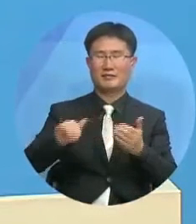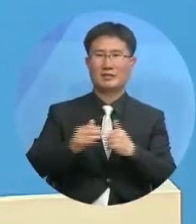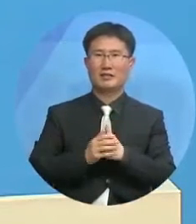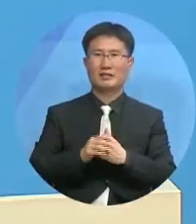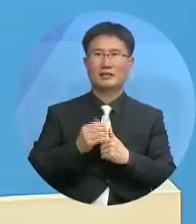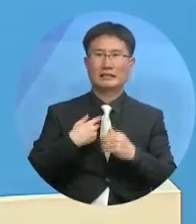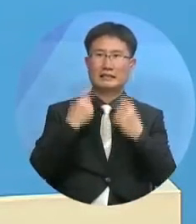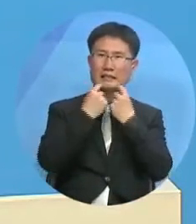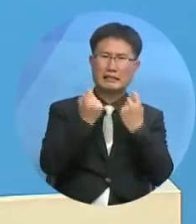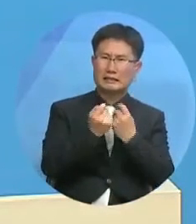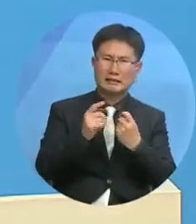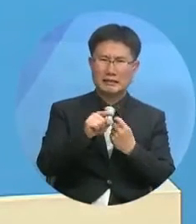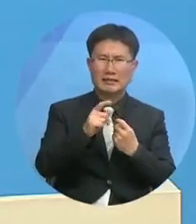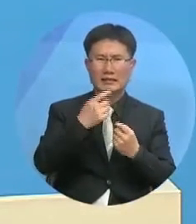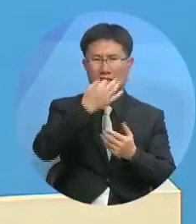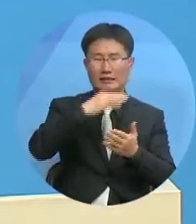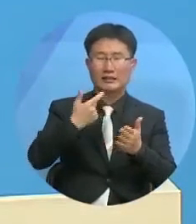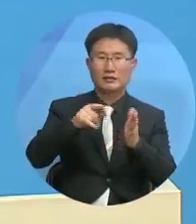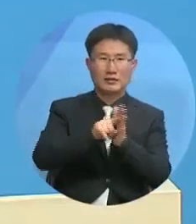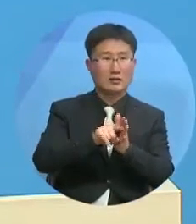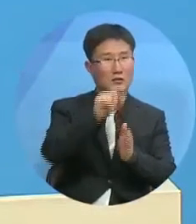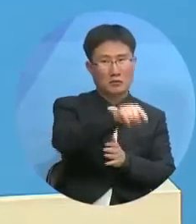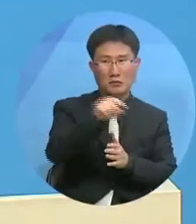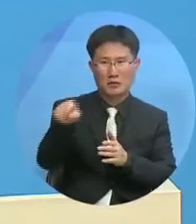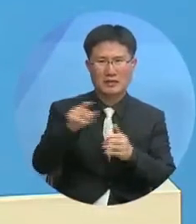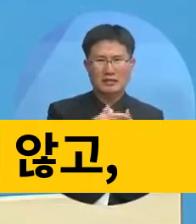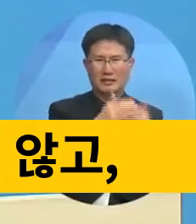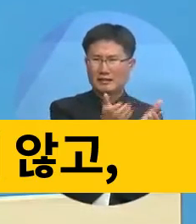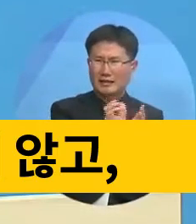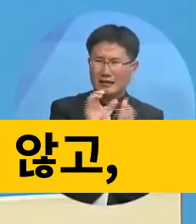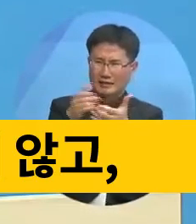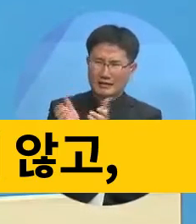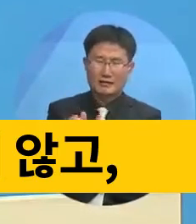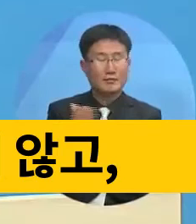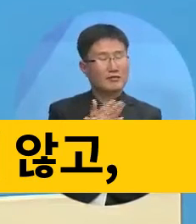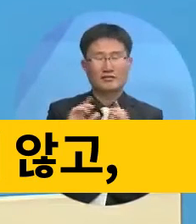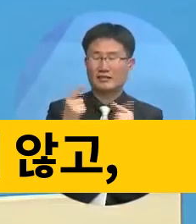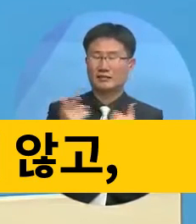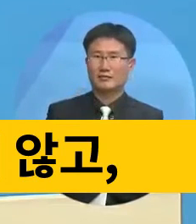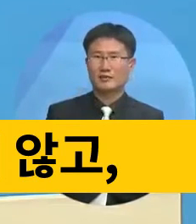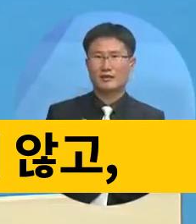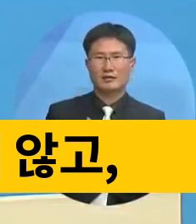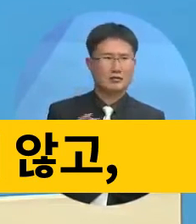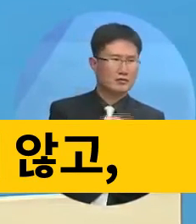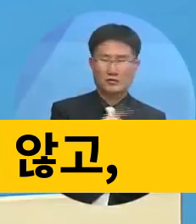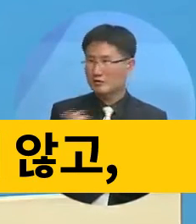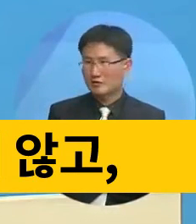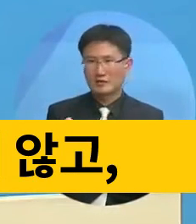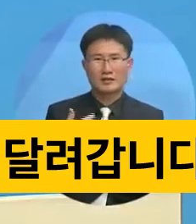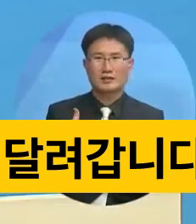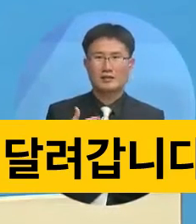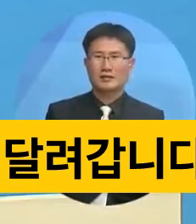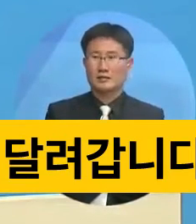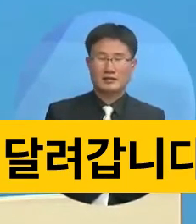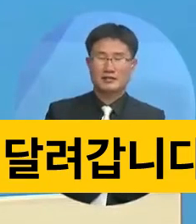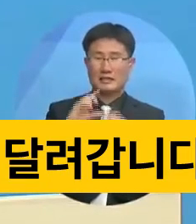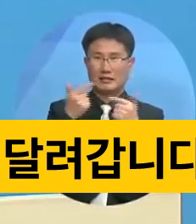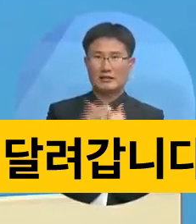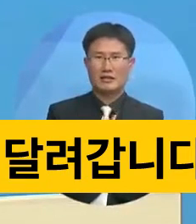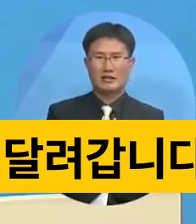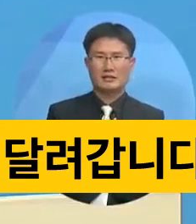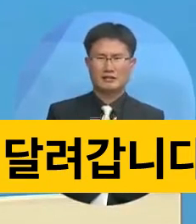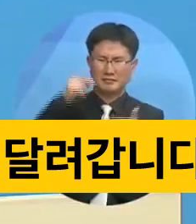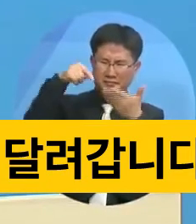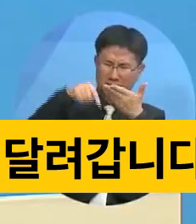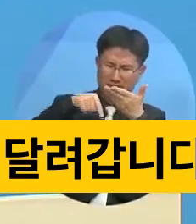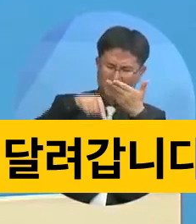유불리에 따라서 이당저당 왔다 갔다 하지 않습니다. 또 왼쪽이냐 오른쪽이냐를 서성거리지 않고 오직